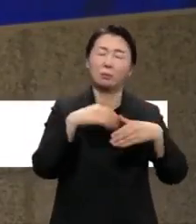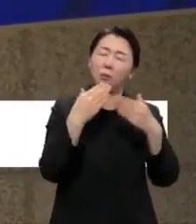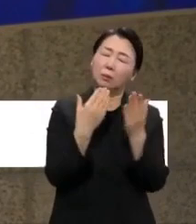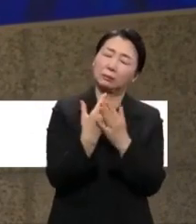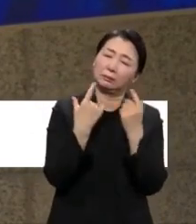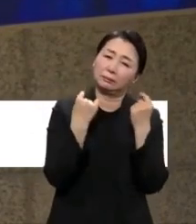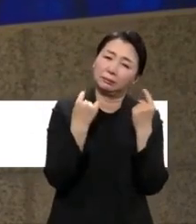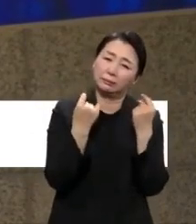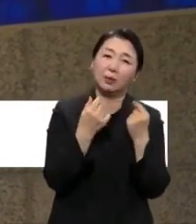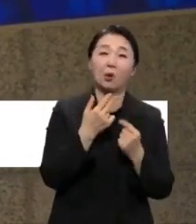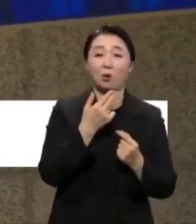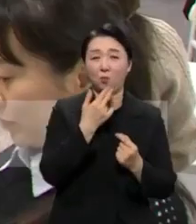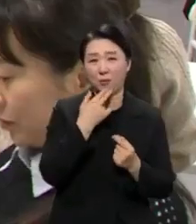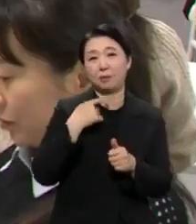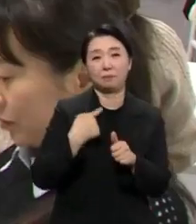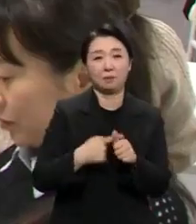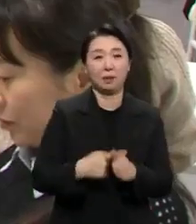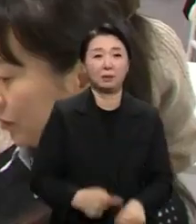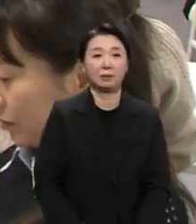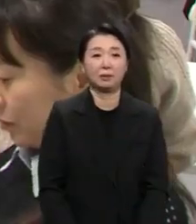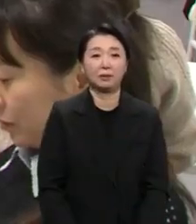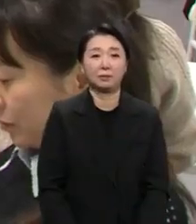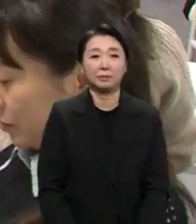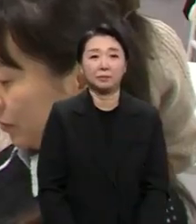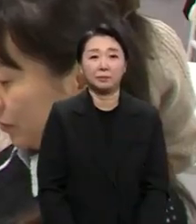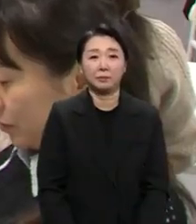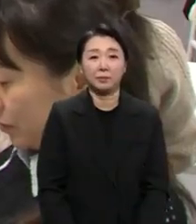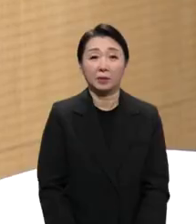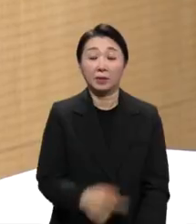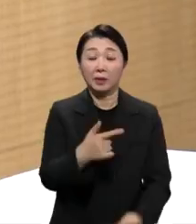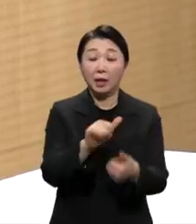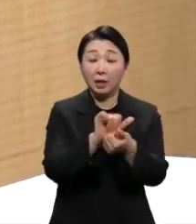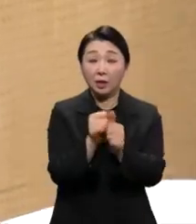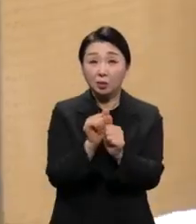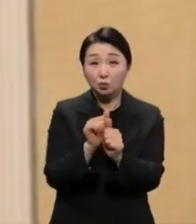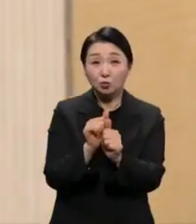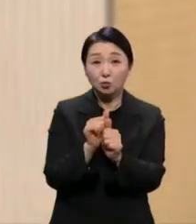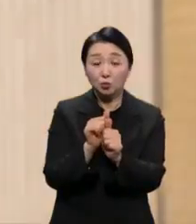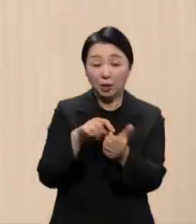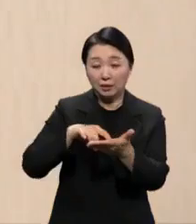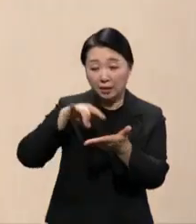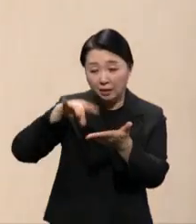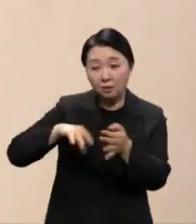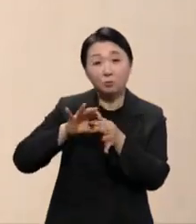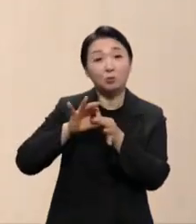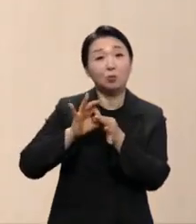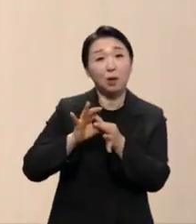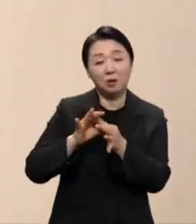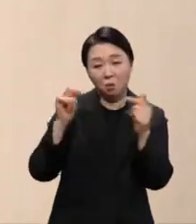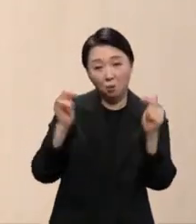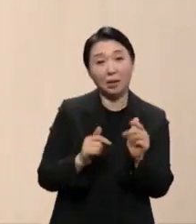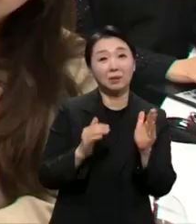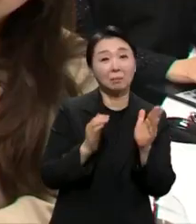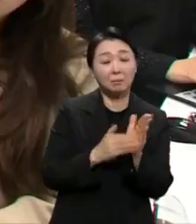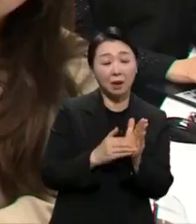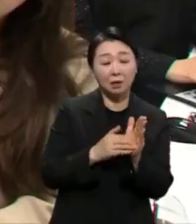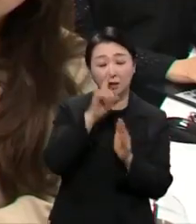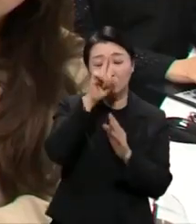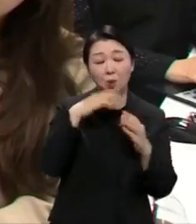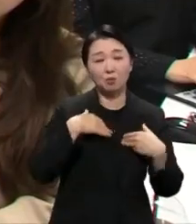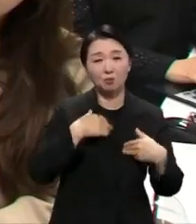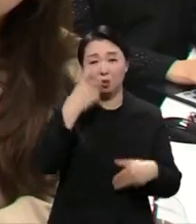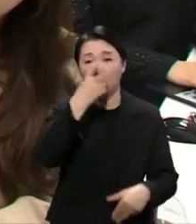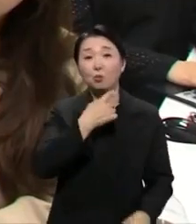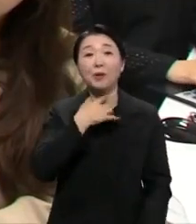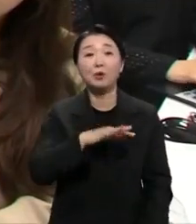이뤄진다는 비판도 나옵니다. 지난달 대주주 양도소득세 완화 역시 정부는 검토한 적 없다고